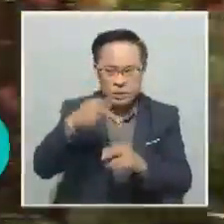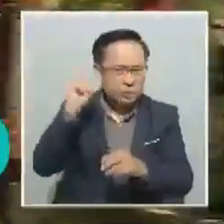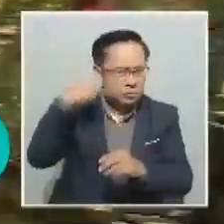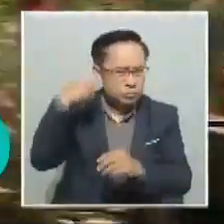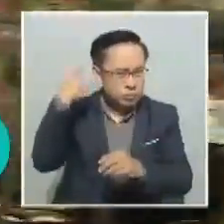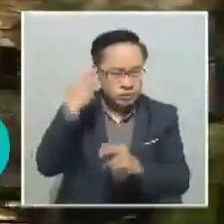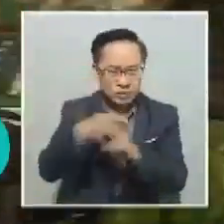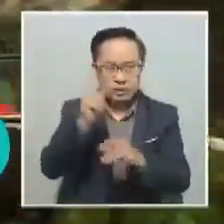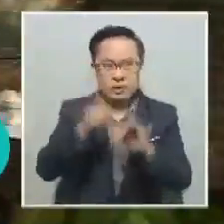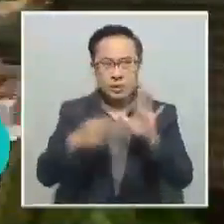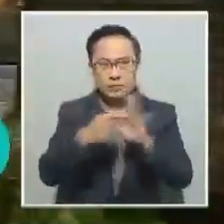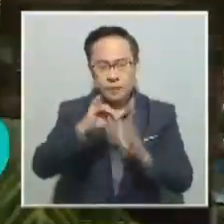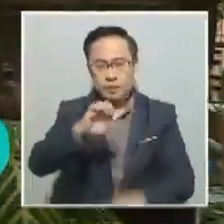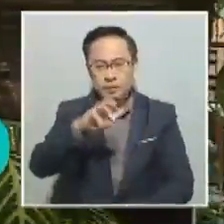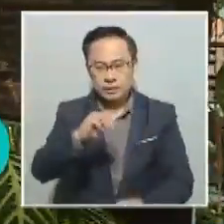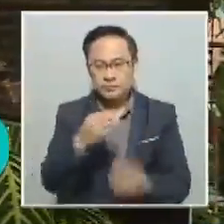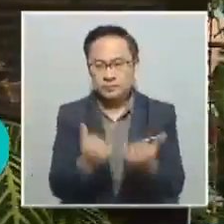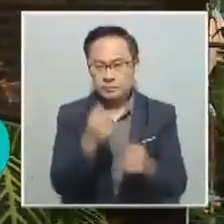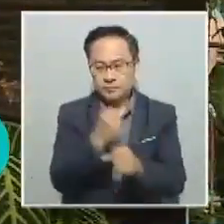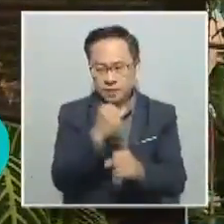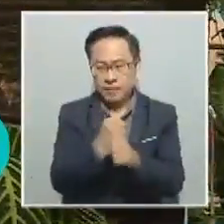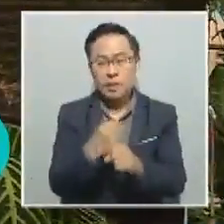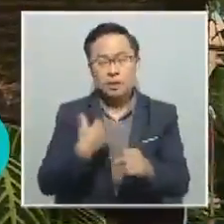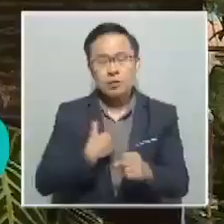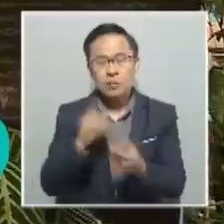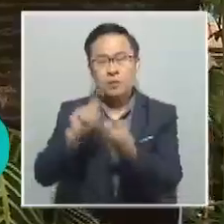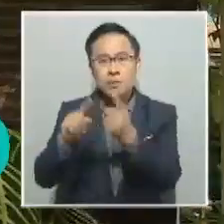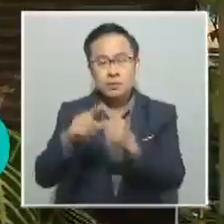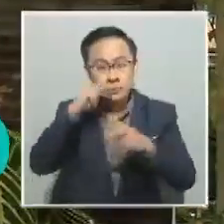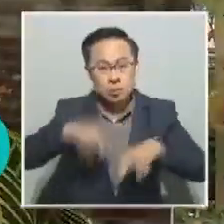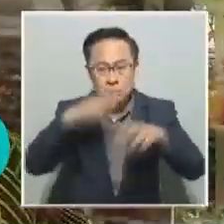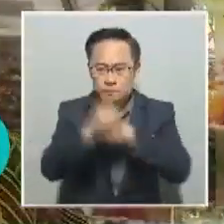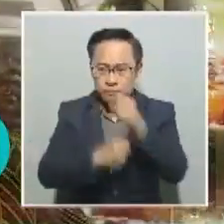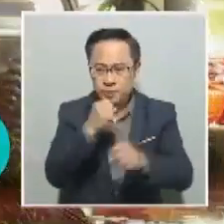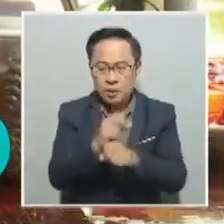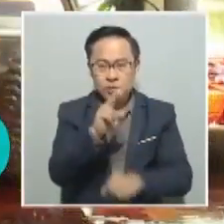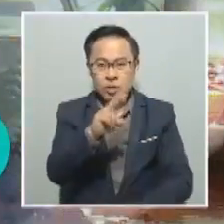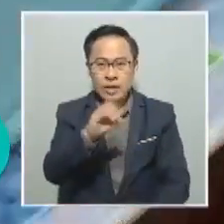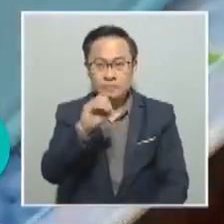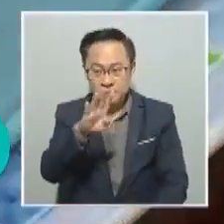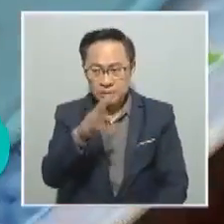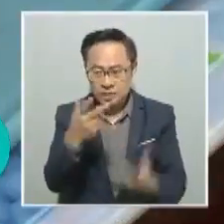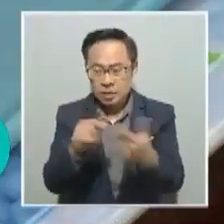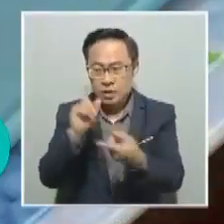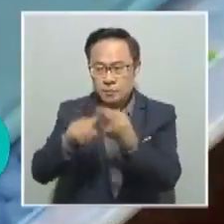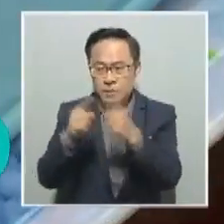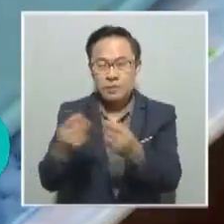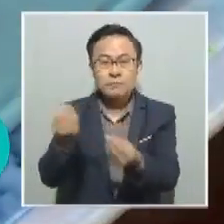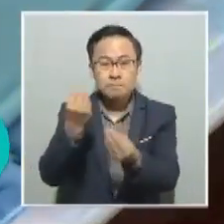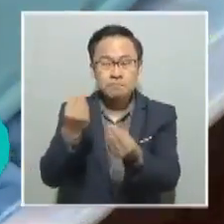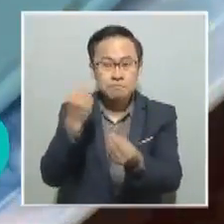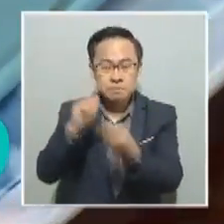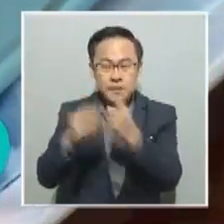จิ๋มเล่าให้ฟังว่าช่วงน้ำท่วมปี54จำได้ไหมมีเพื่อนบ้านนำเมล็ดฟักข้าวมาให้แล้วบังเอิญว่ามันเป็นต้นตัวเมียก็เลยให้คุณต